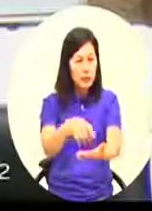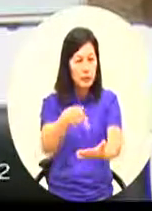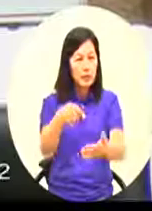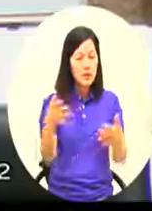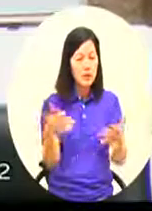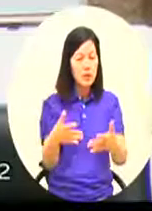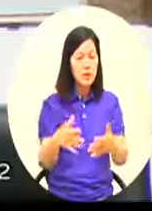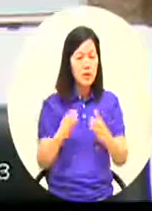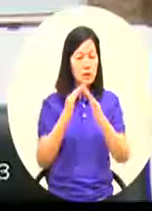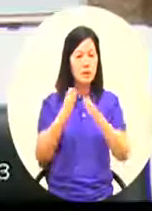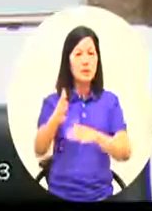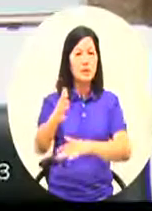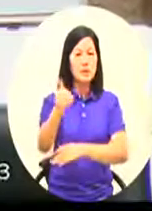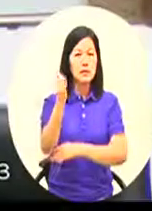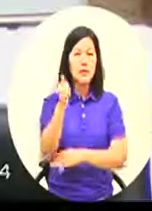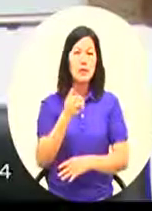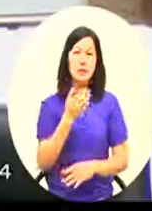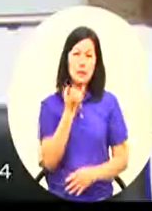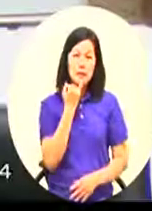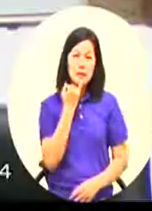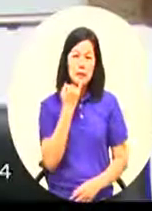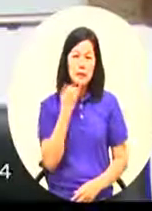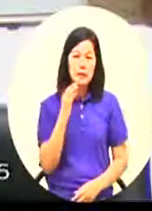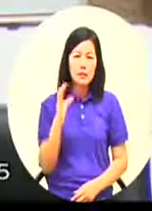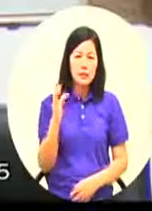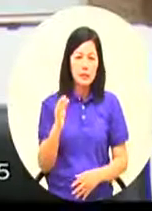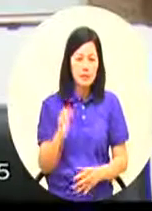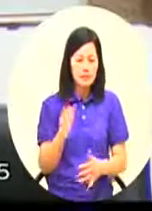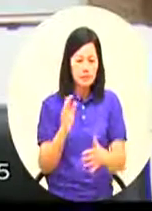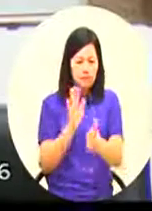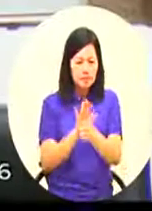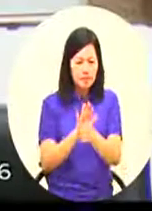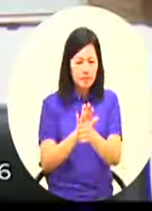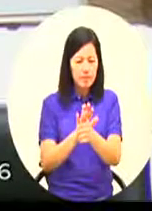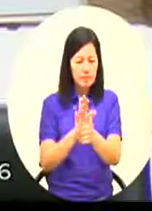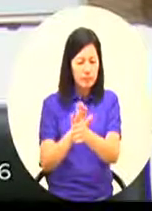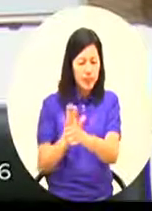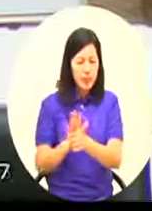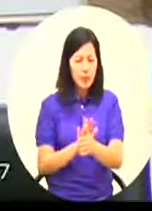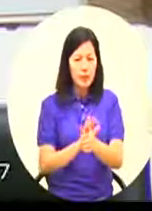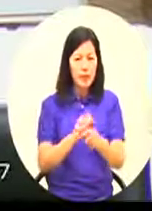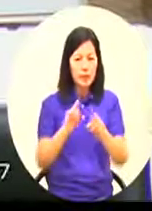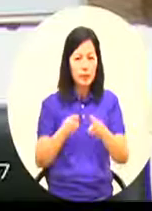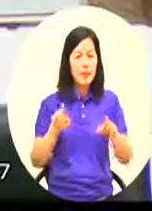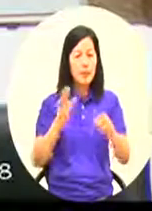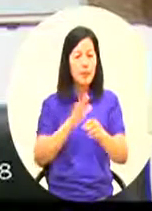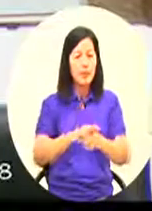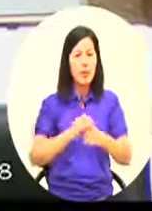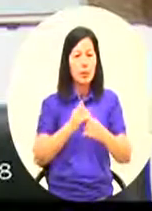望市长能够全力协助我们平埔族的乡亲